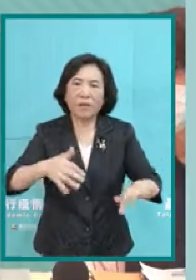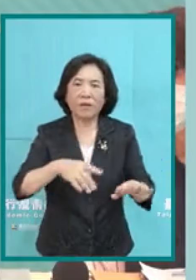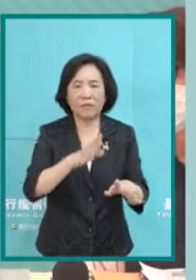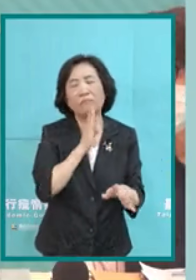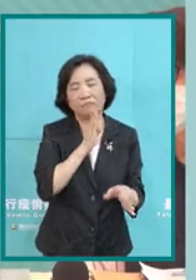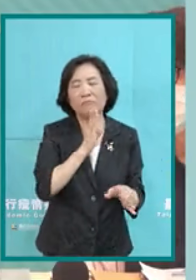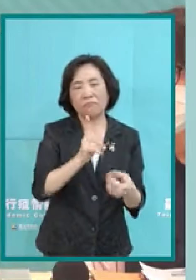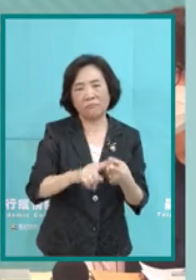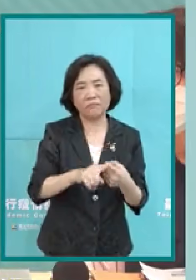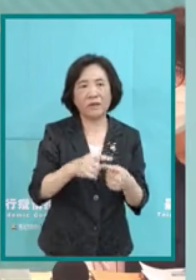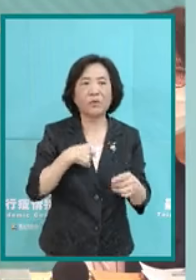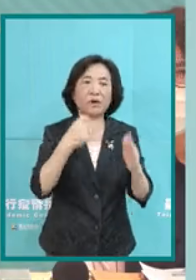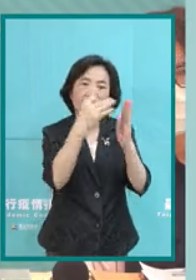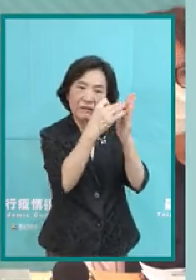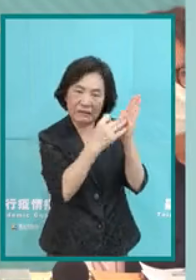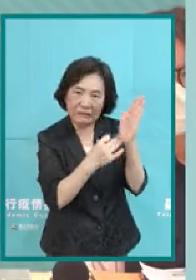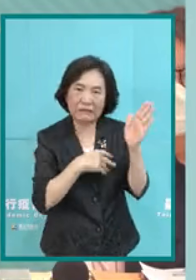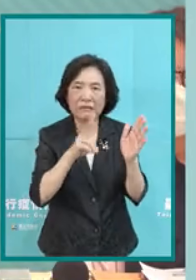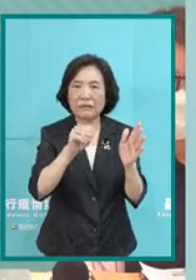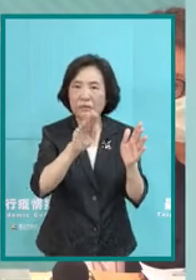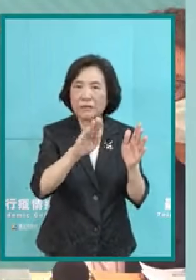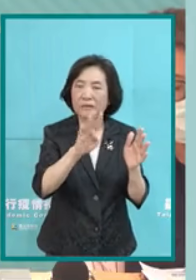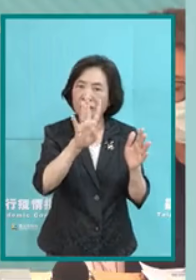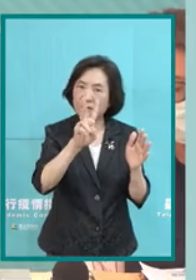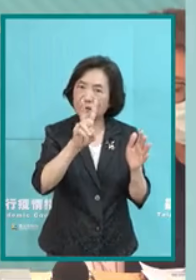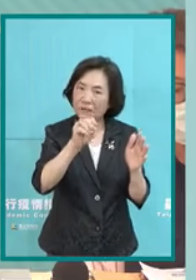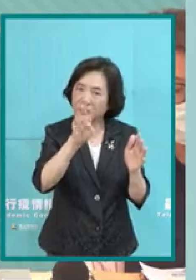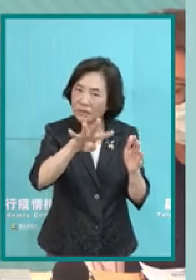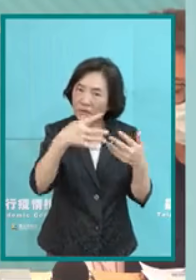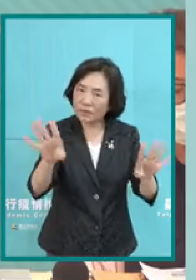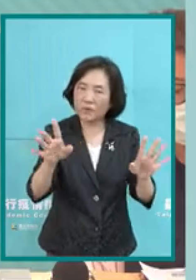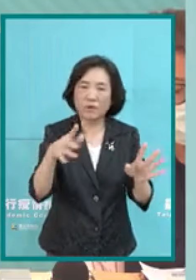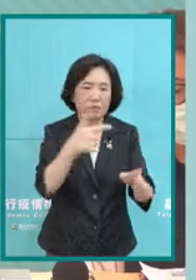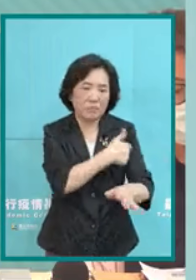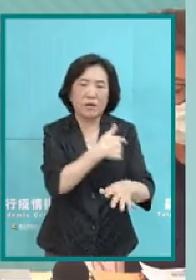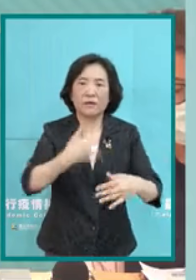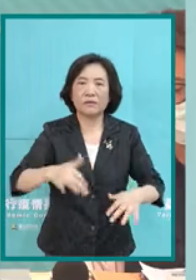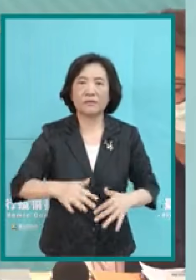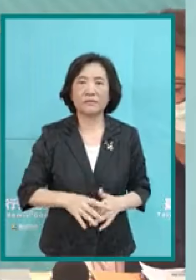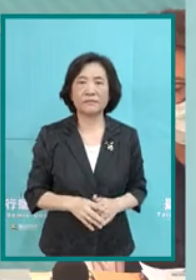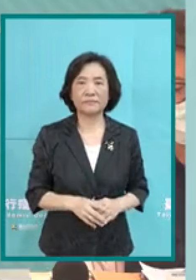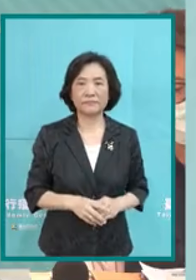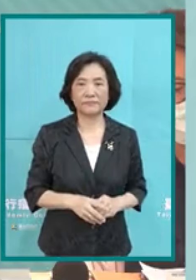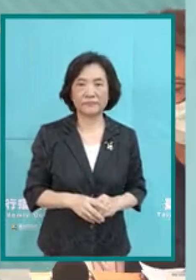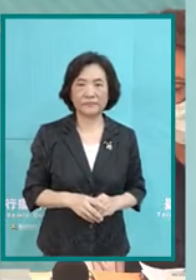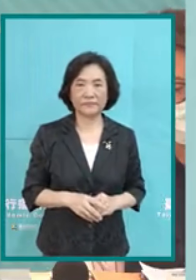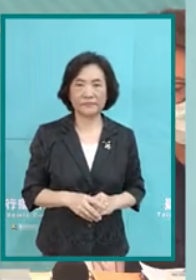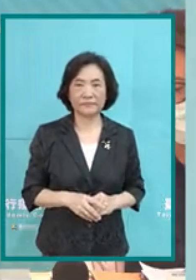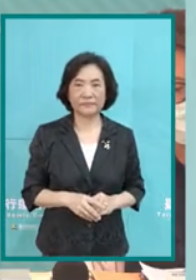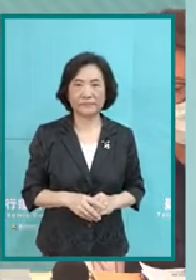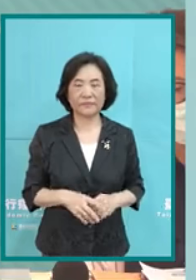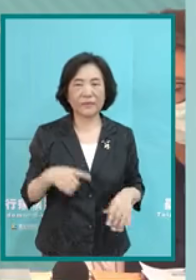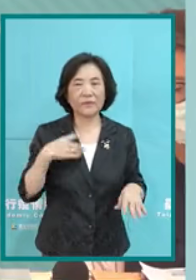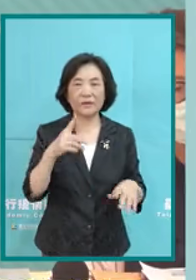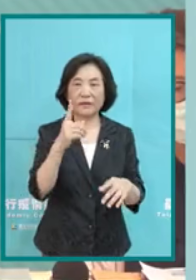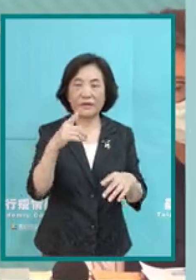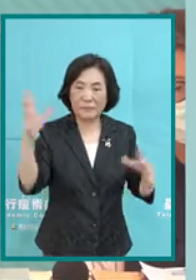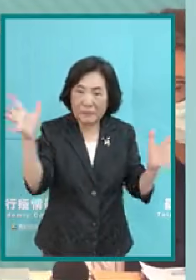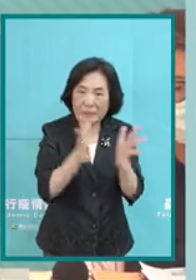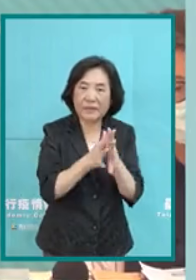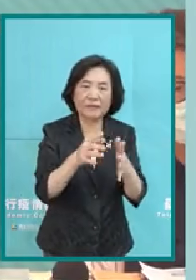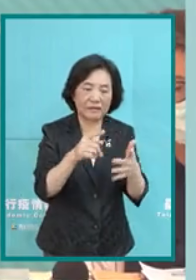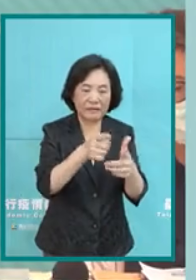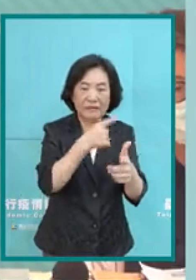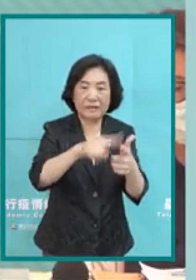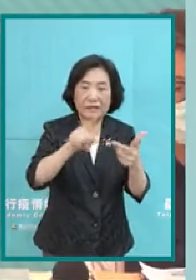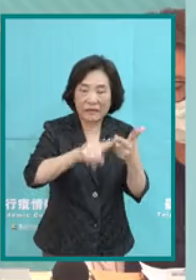按照造册，你看就是24000多人没有打嘛。不过这个当然有120000人，你知道吗？一二三列